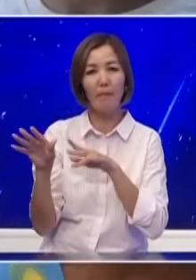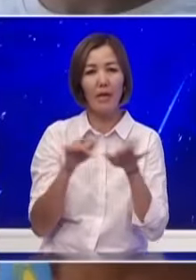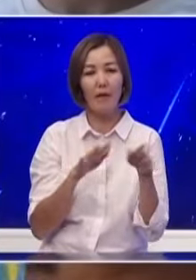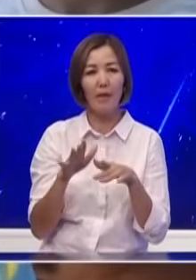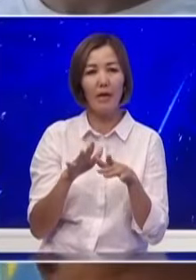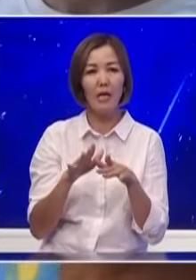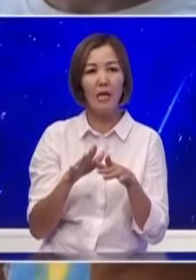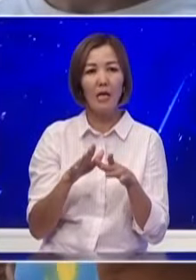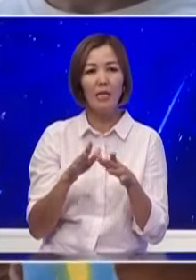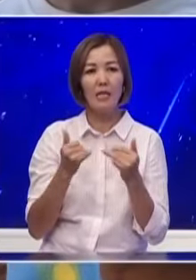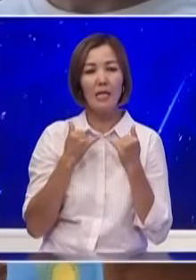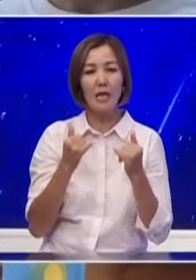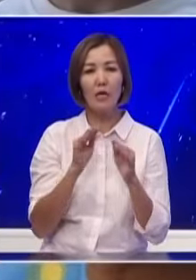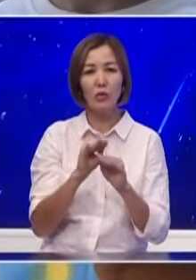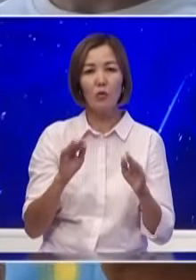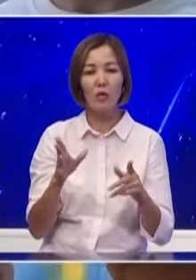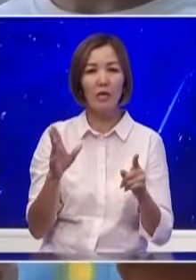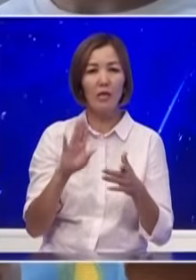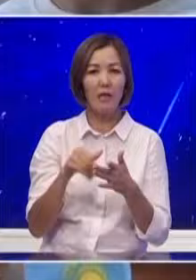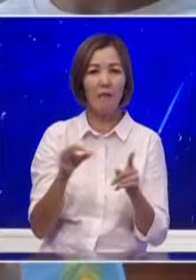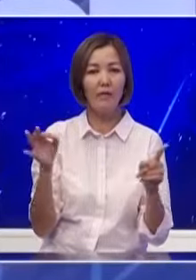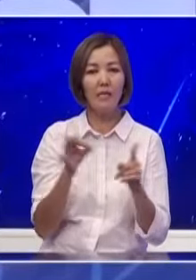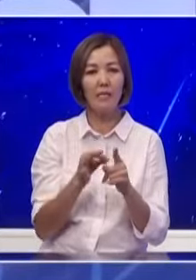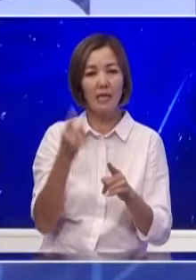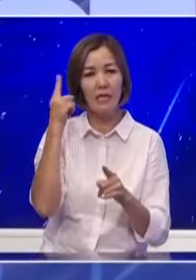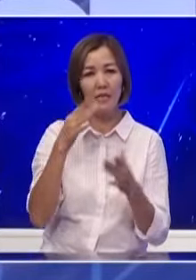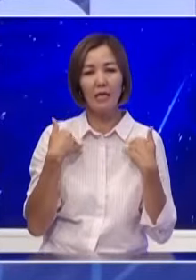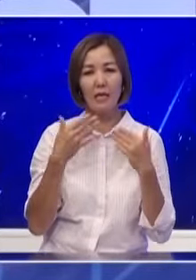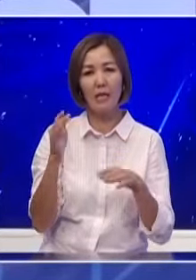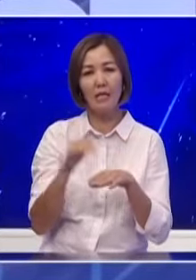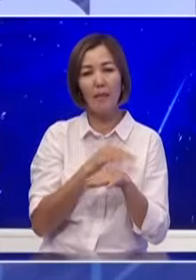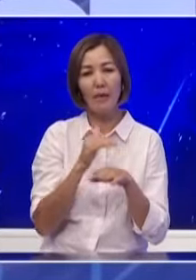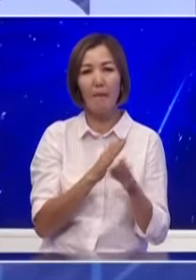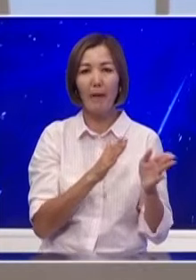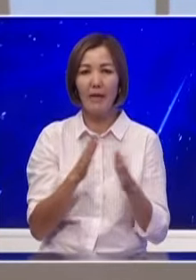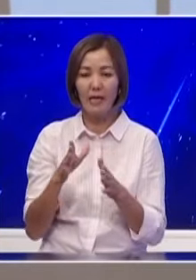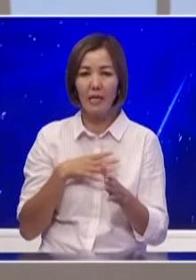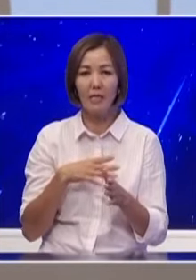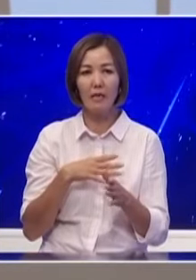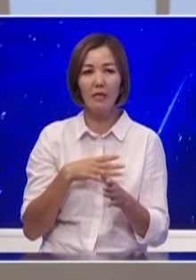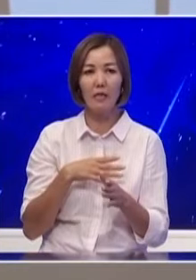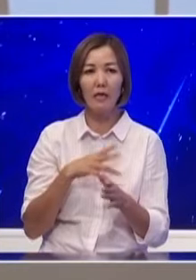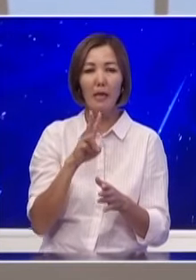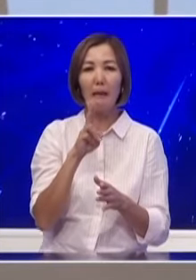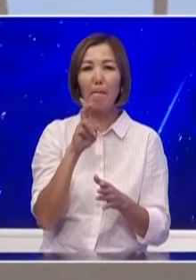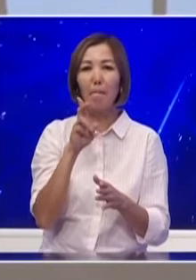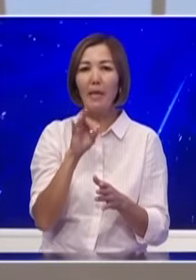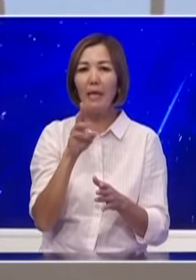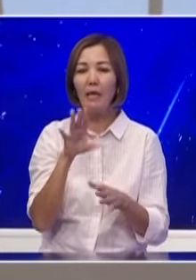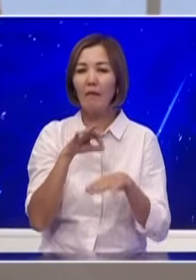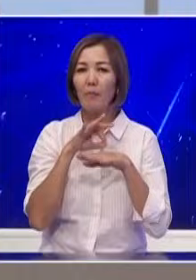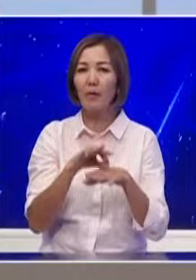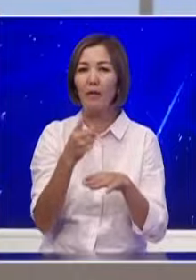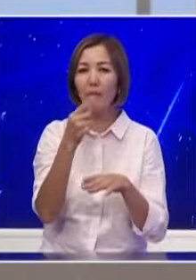для школьников. Главная цель – продвижение идеологии добропорядочности. По словам Нурсултана Бекенова, месяц назад была